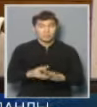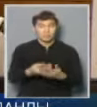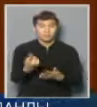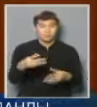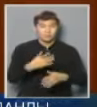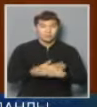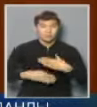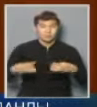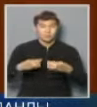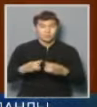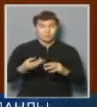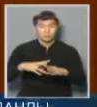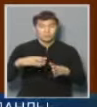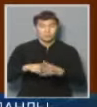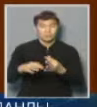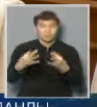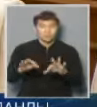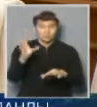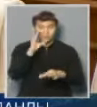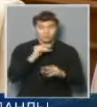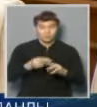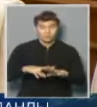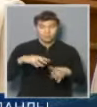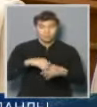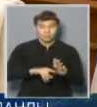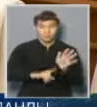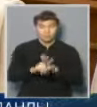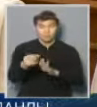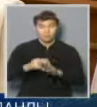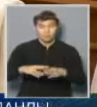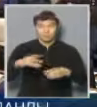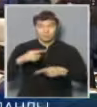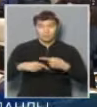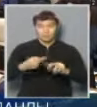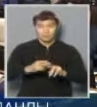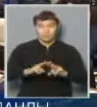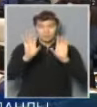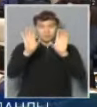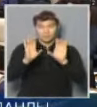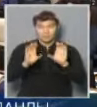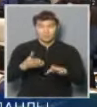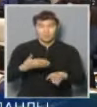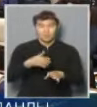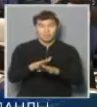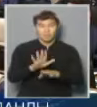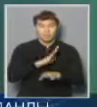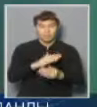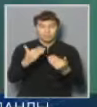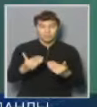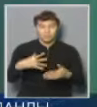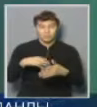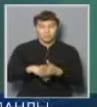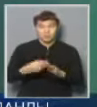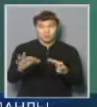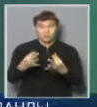екінші топтағы мүгедектер еркіндікке шығуы мүмкін. Қоғамға қауіп төндірмейтіндер де сол қатарда. Заңда кәмелет жасына толмағандар да ескерілген, бірақ